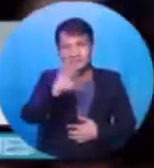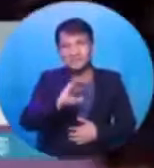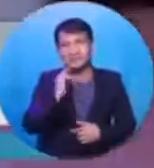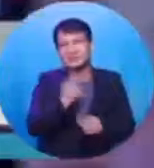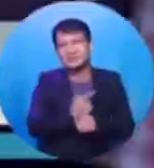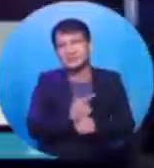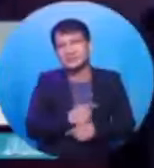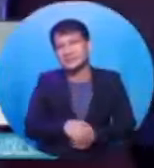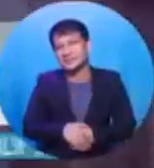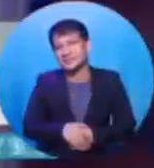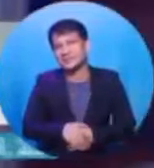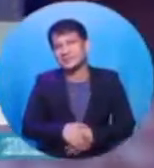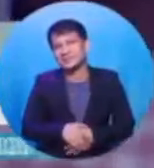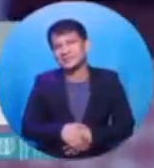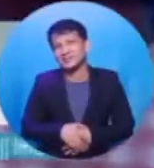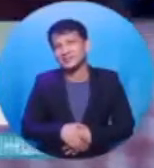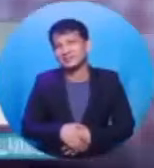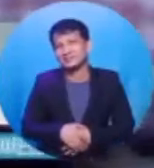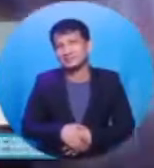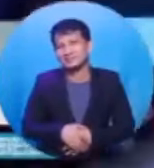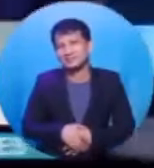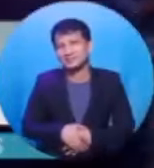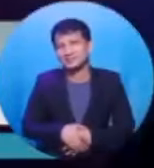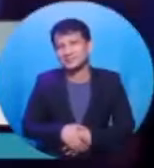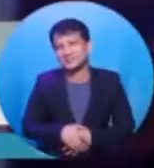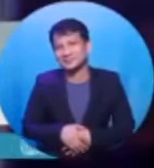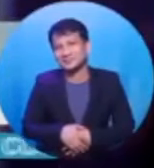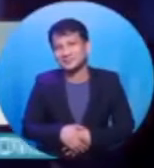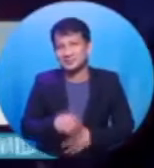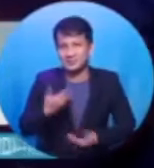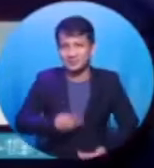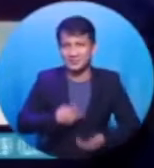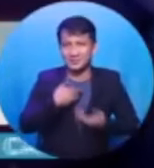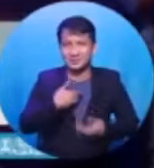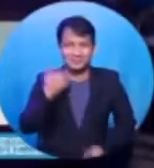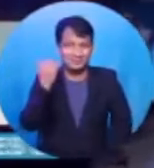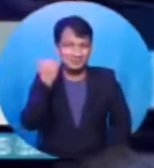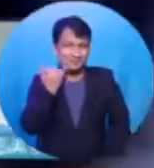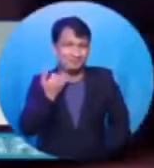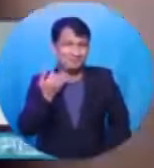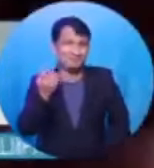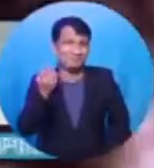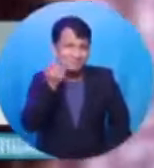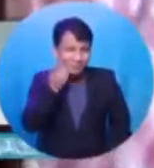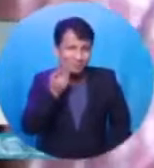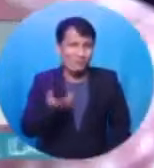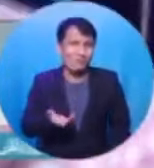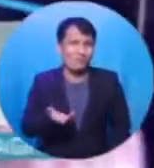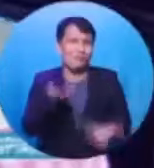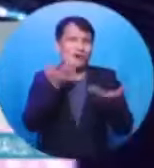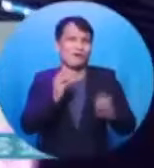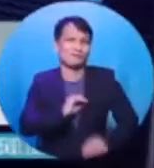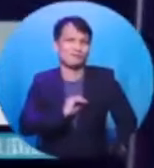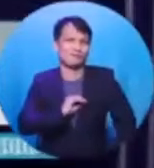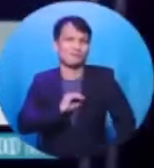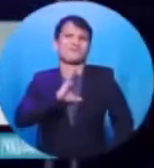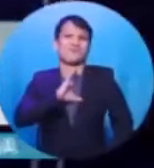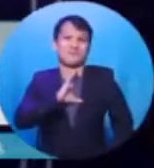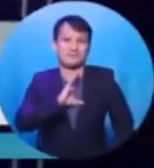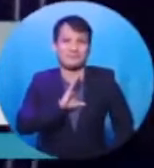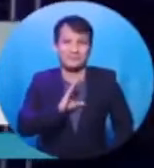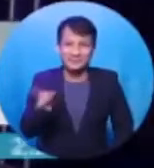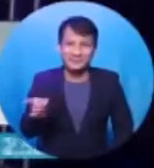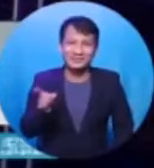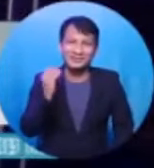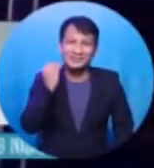iba. Ayan, o diba? At nagugulat sila sa self-confidence si Judy Lynn. Sana all daw, ganyan ka-confident.